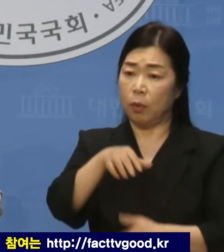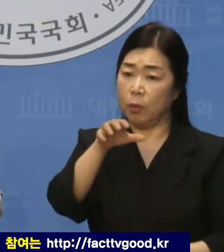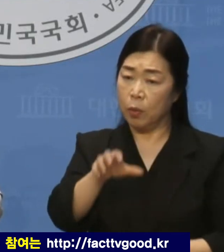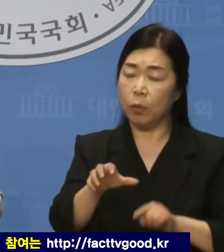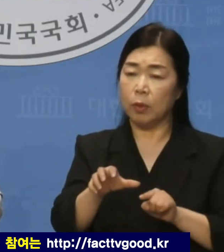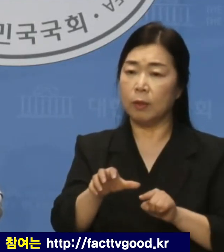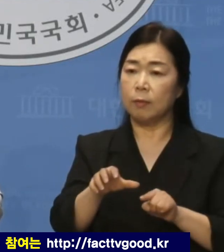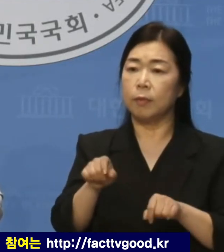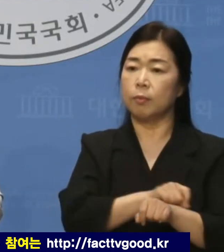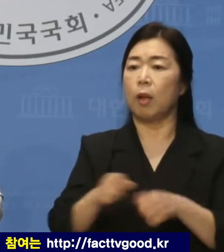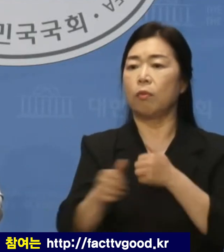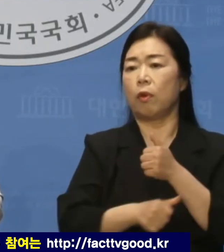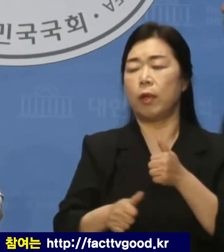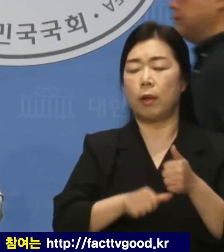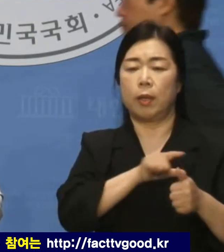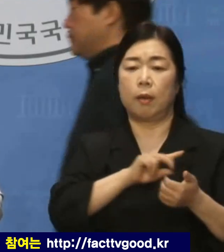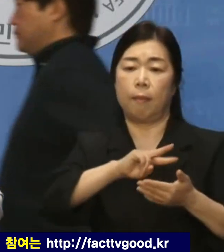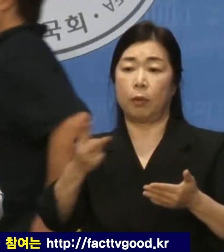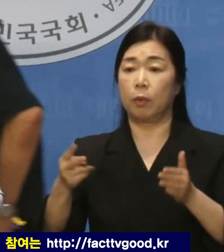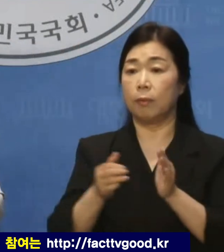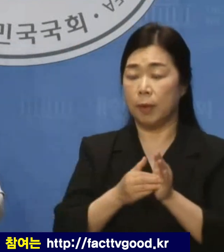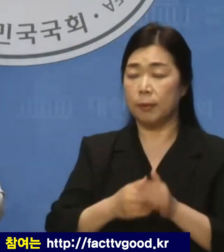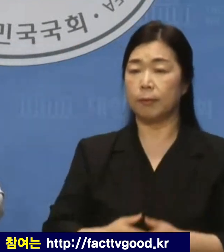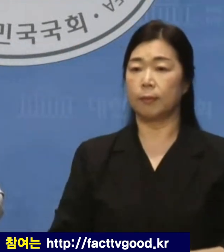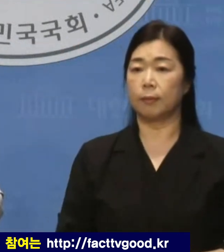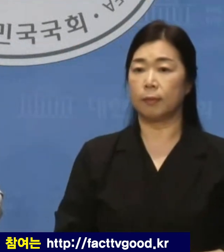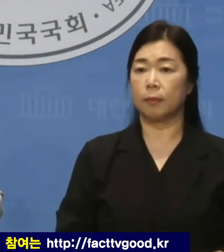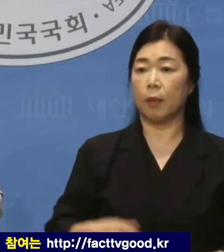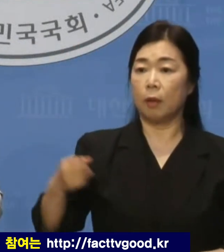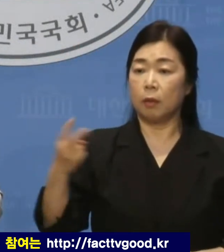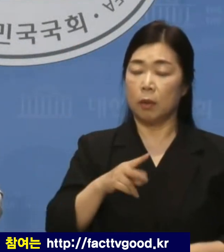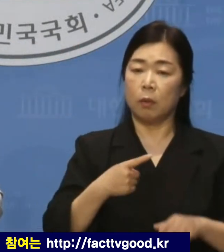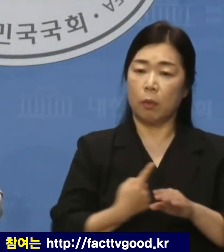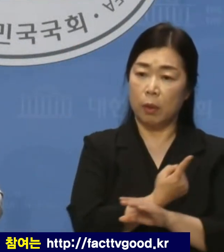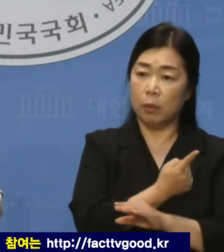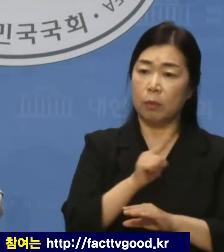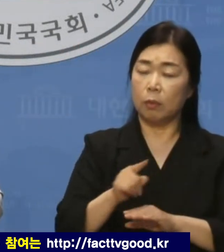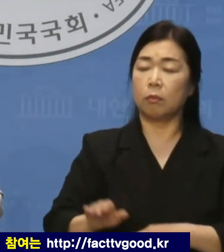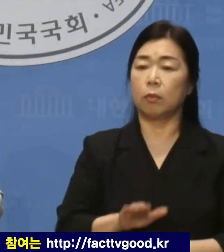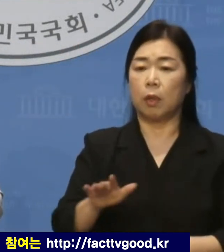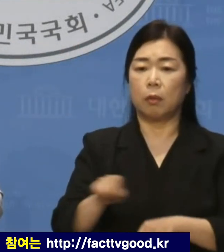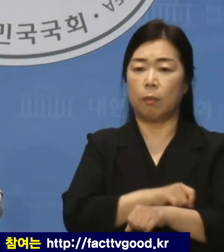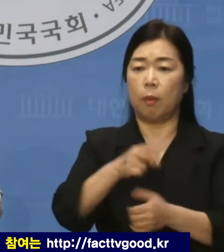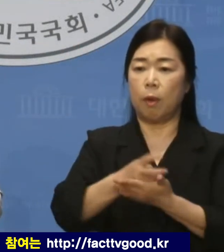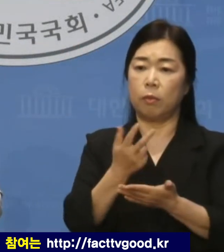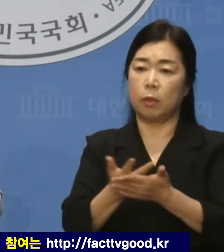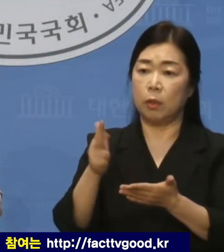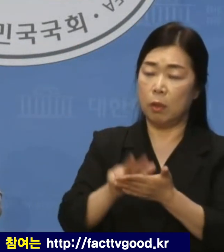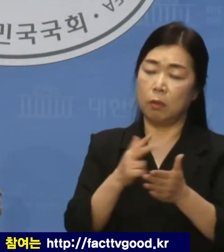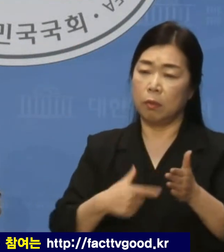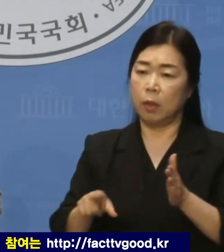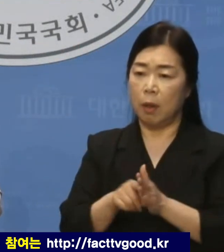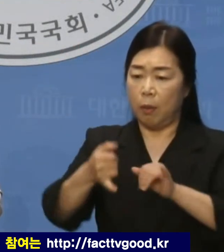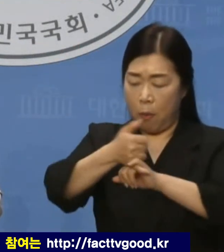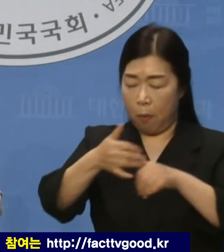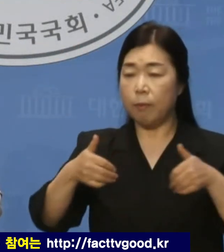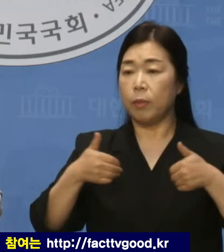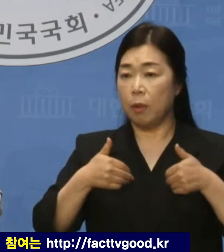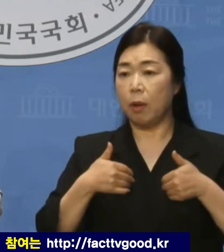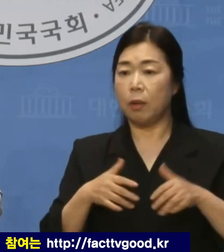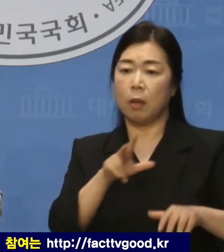이태원 참사 특별위원회로 명칭을 변경을 했습니다. 그리고 이후에 저희가 특별법 제정을 위해서 꼭